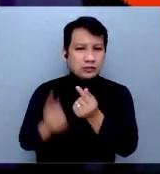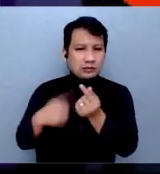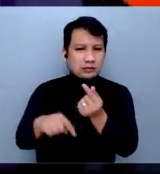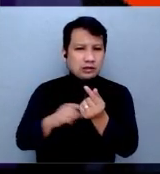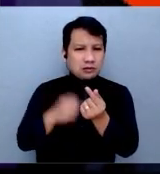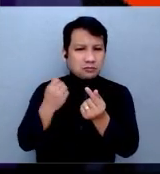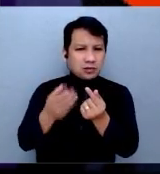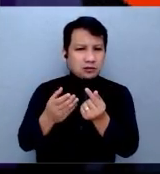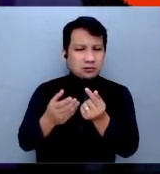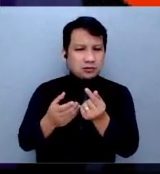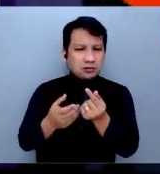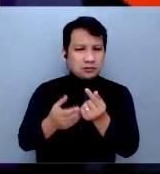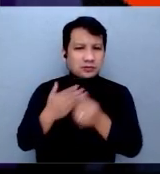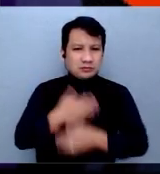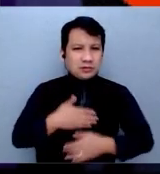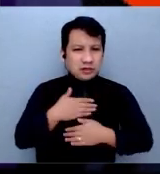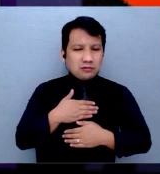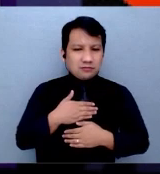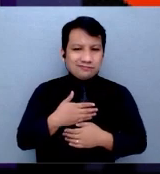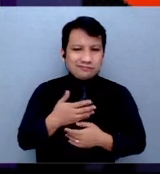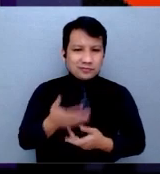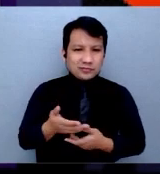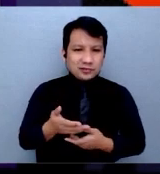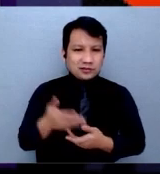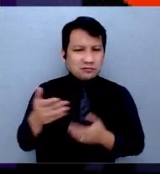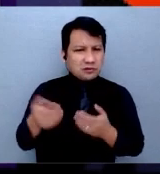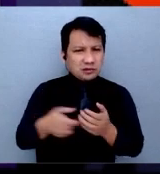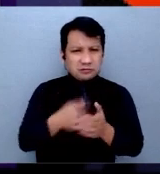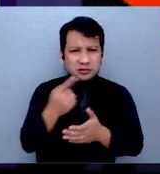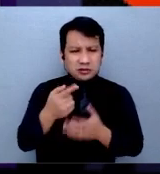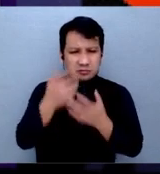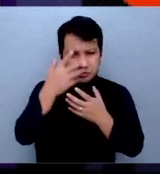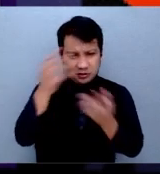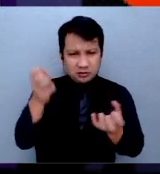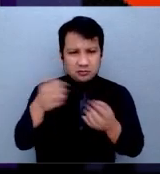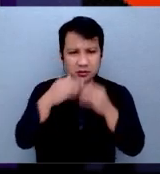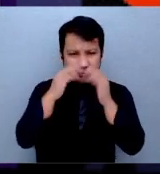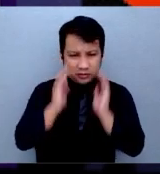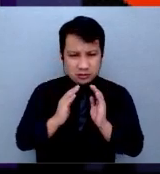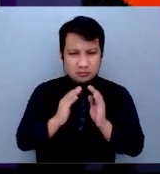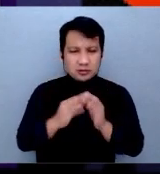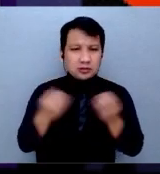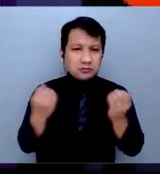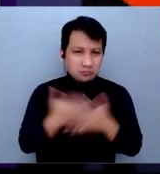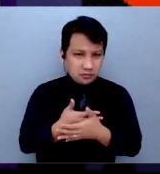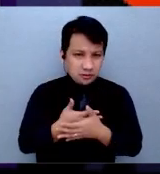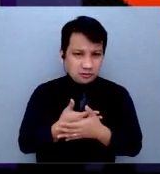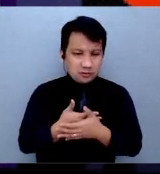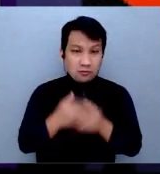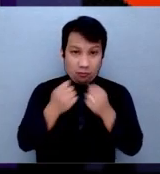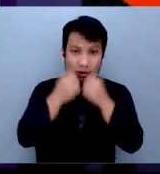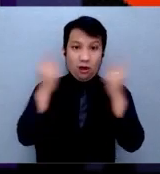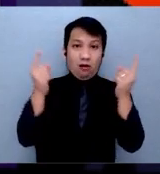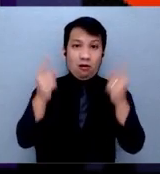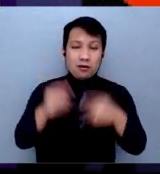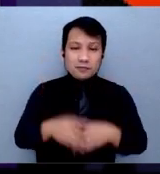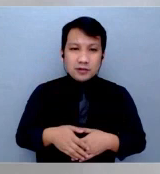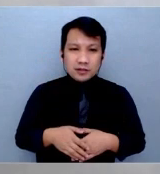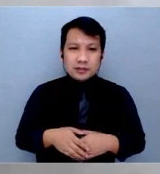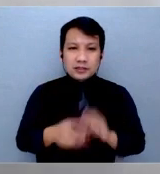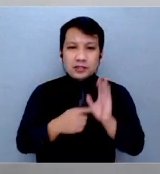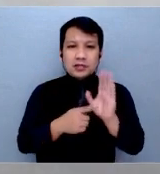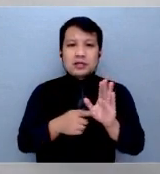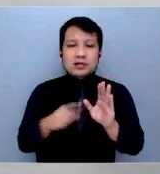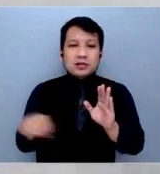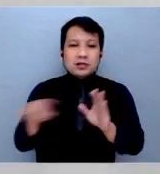ding marami ang natuwa. Pero may ilan ding nagalit, nalungkot, natakot at nagulat. Nangibabaw naman